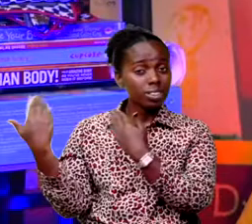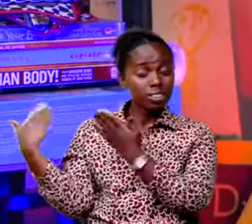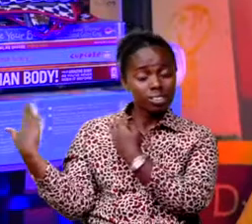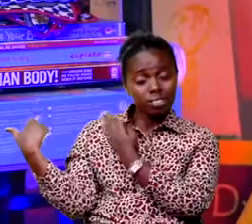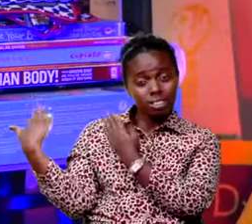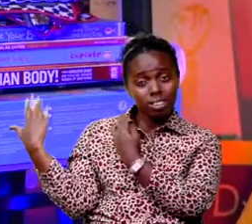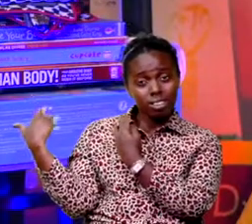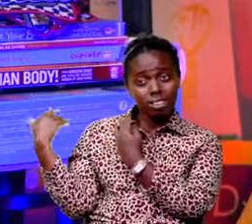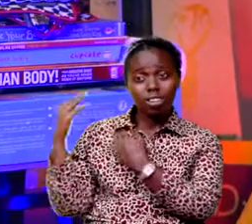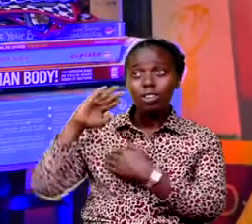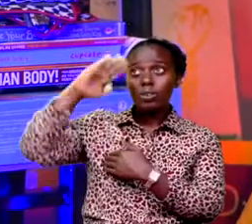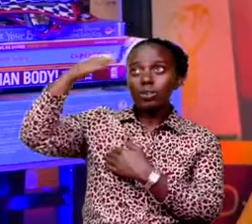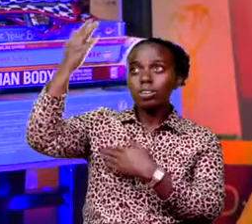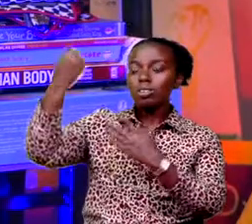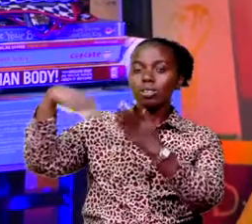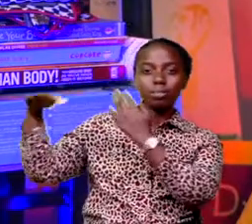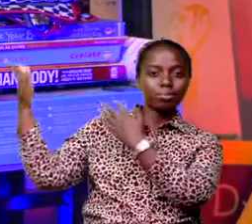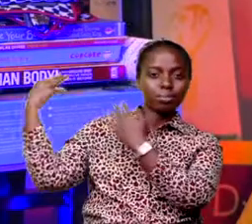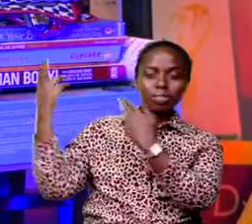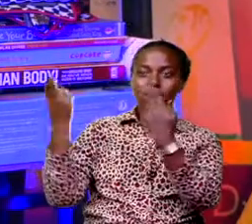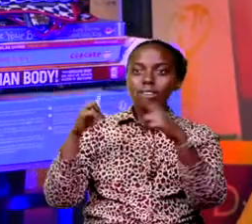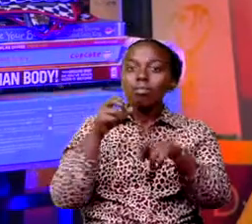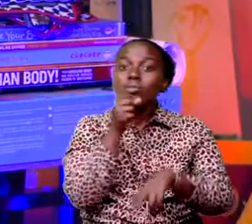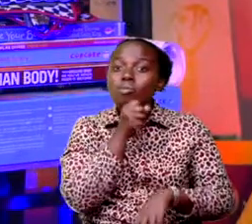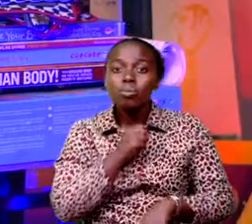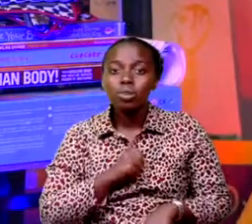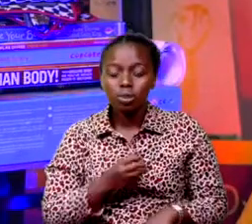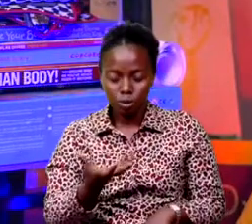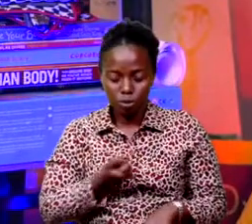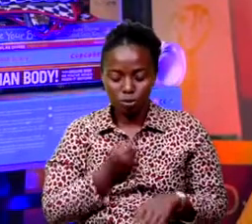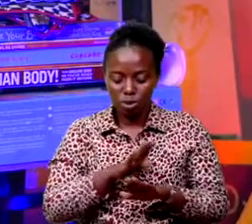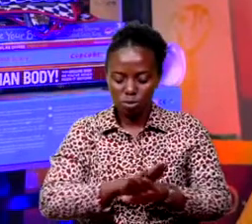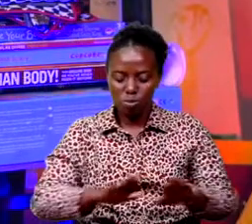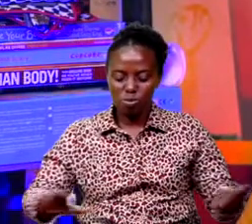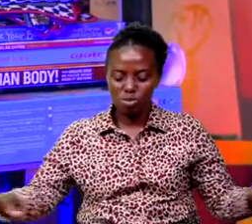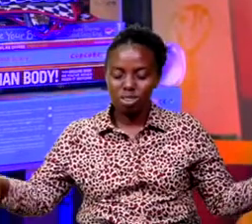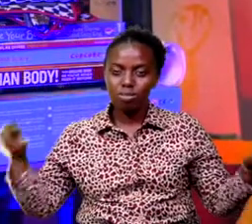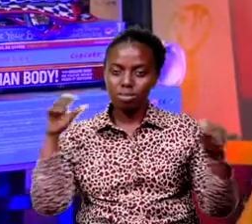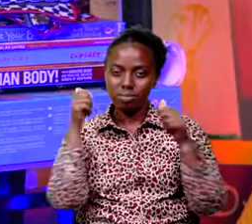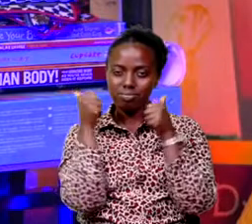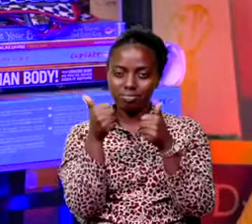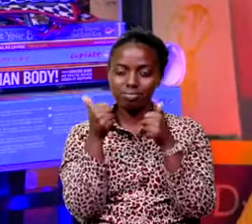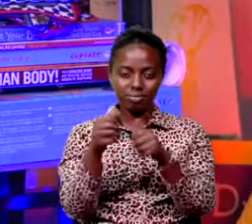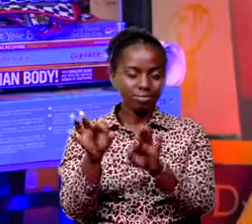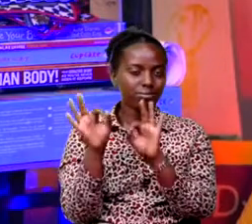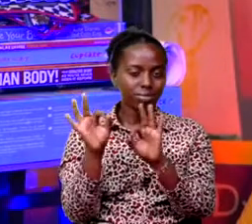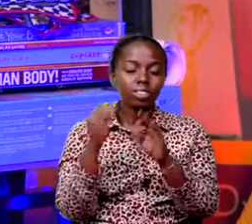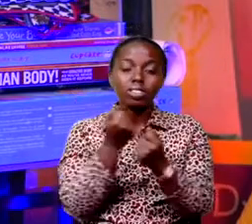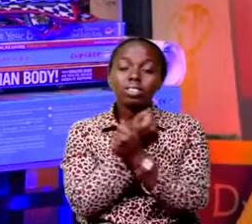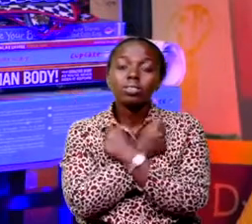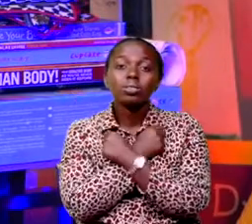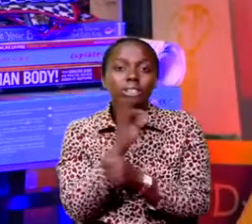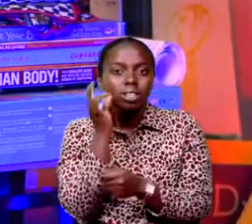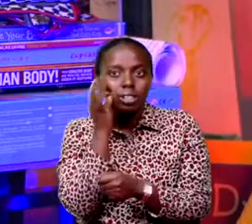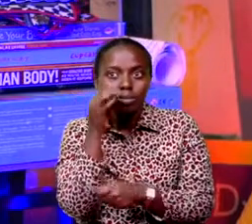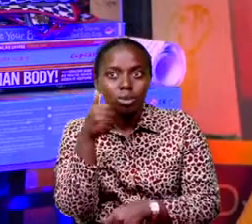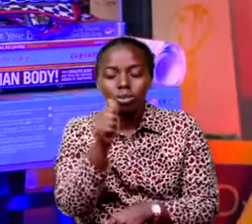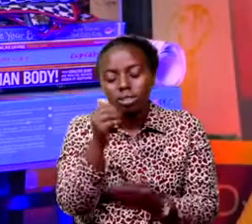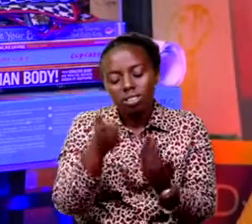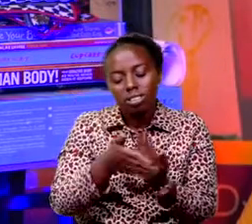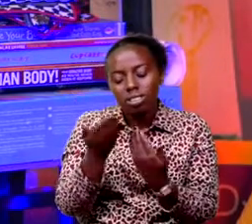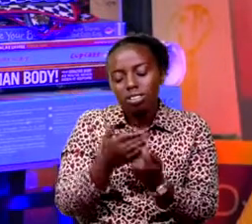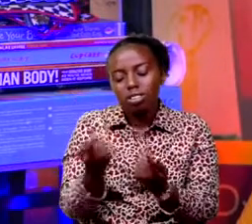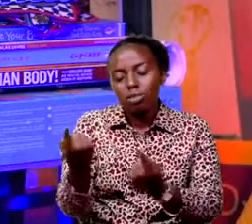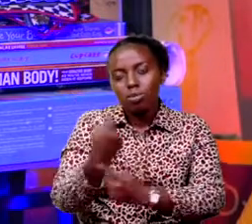kera ku gasozi ka kure habaga umukecuru wari ufite umurima mwiza cyane umukecuru yakundaga imbuto ze akazitaho